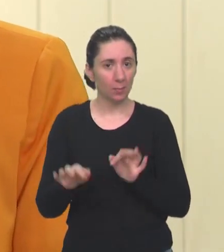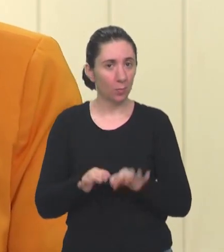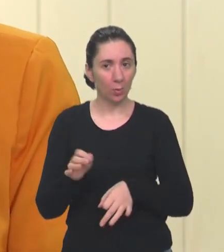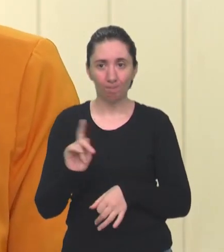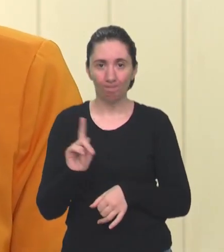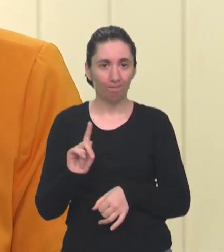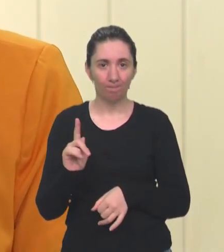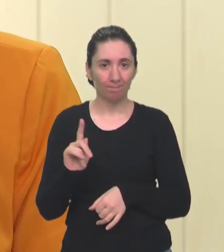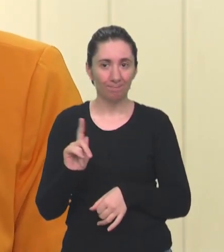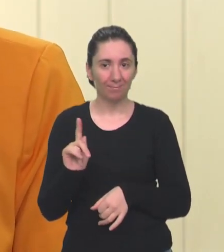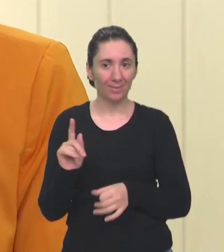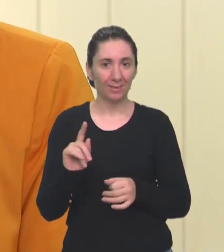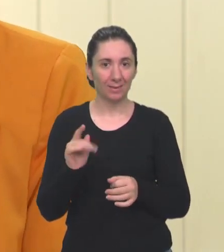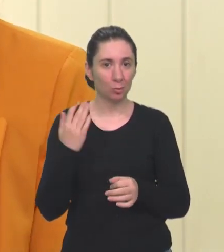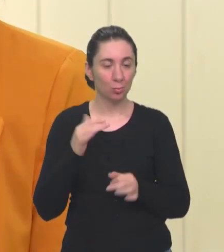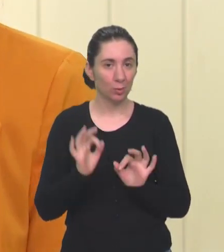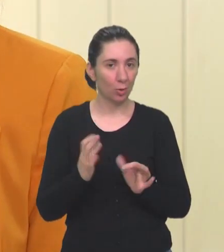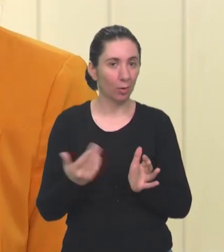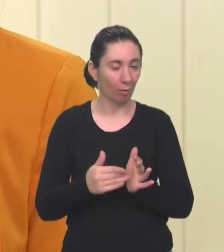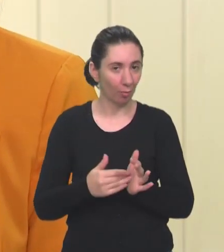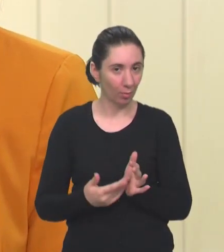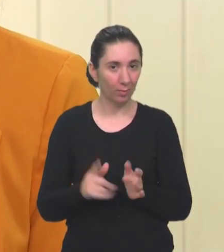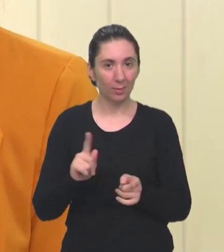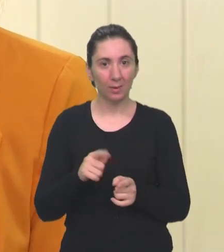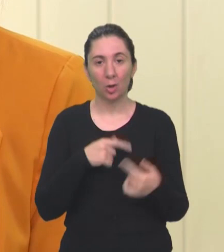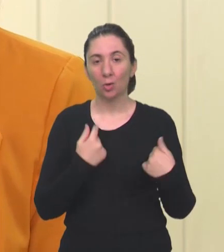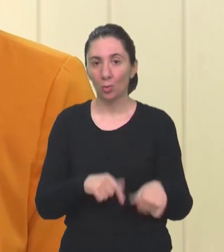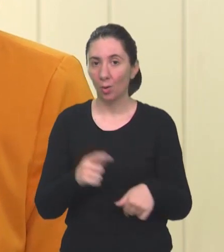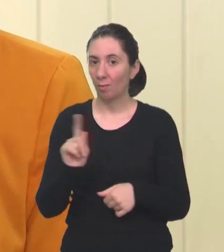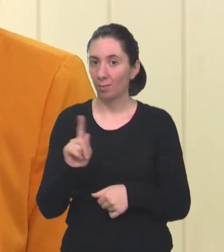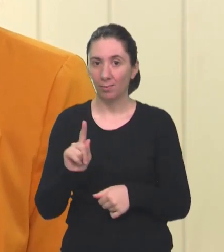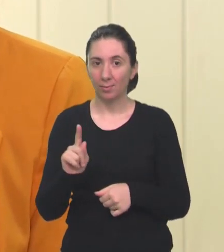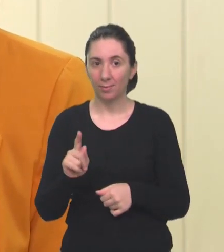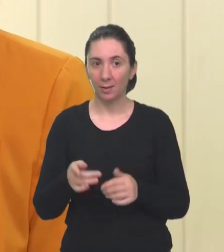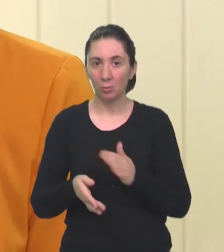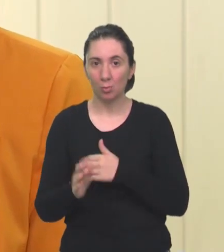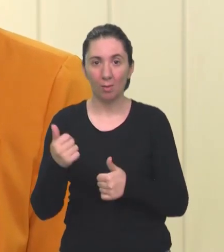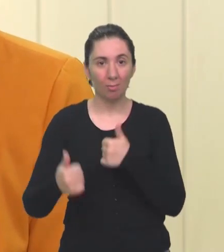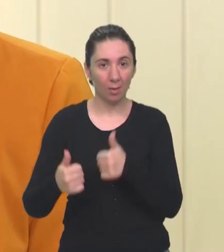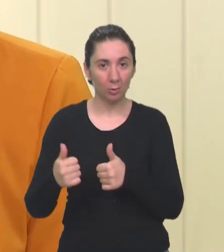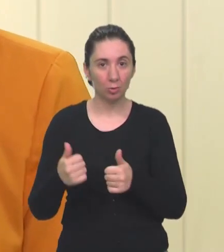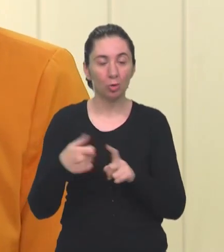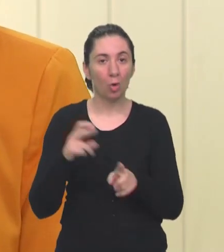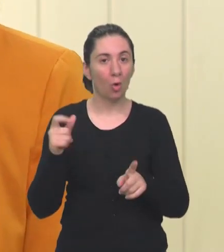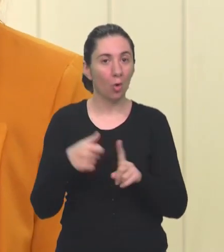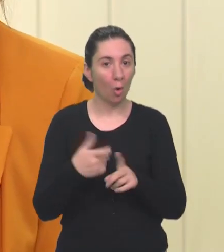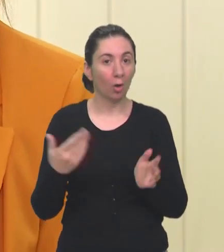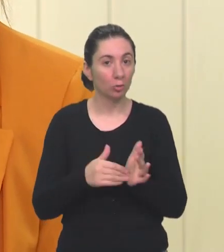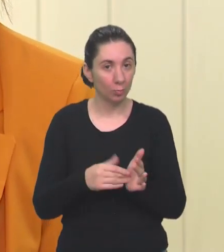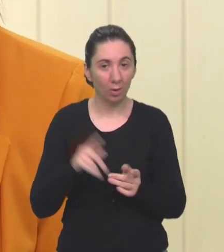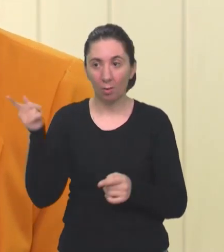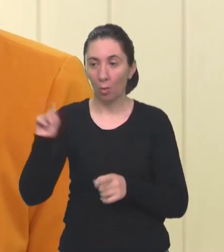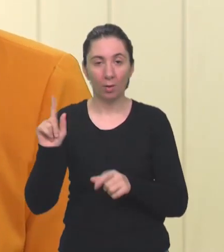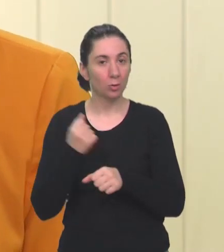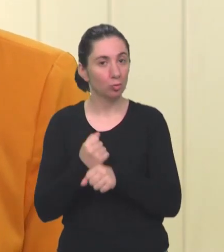nisu funkcionirali tako kako je trebalo. Znači, donatori nisu izlazili s natječajima u rokovima, nisu se